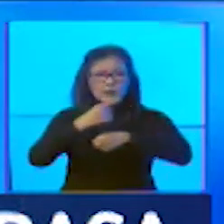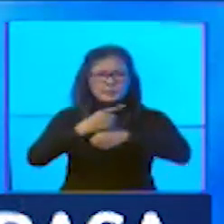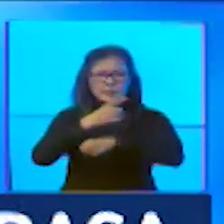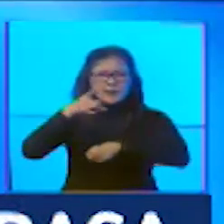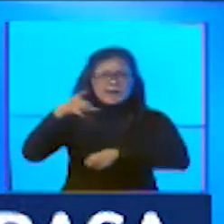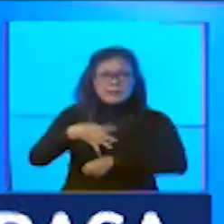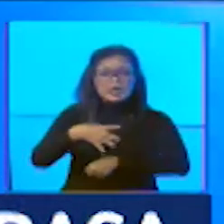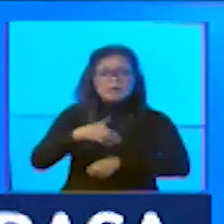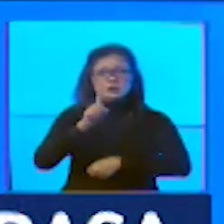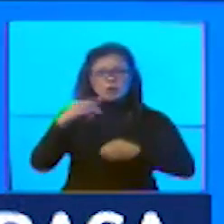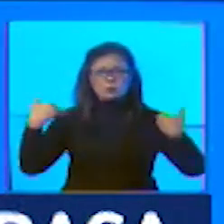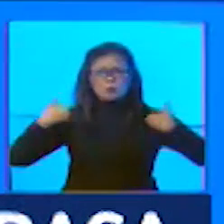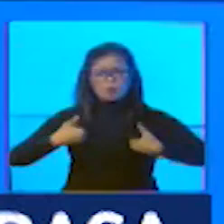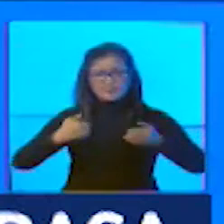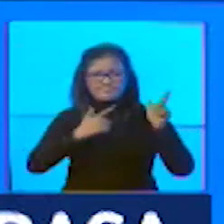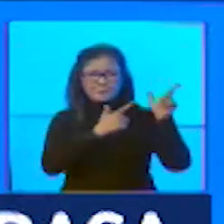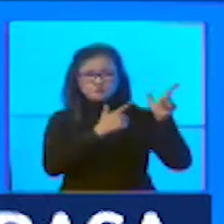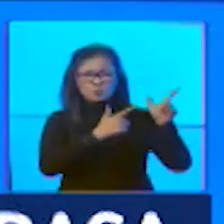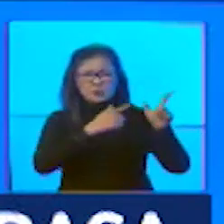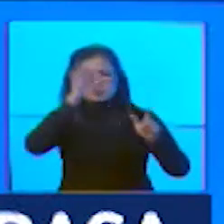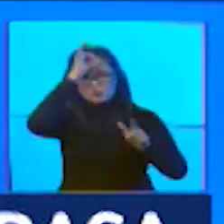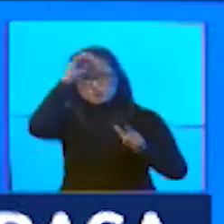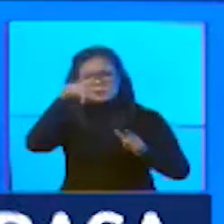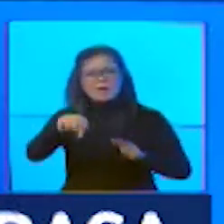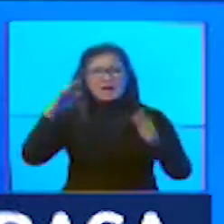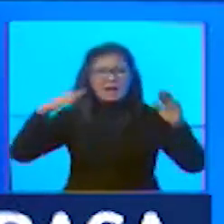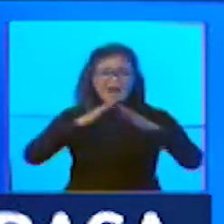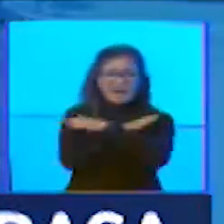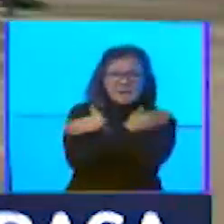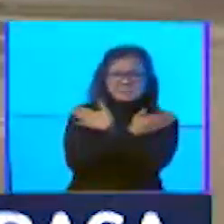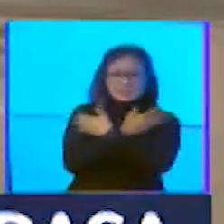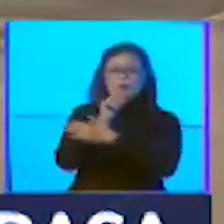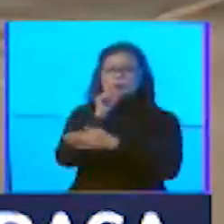Satu kompi pasukan Brimob Polda Aceh dikerahkan untuk mengamankan.